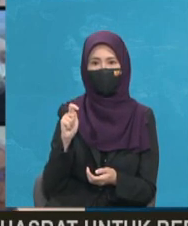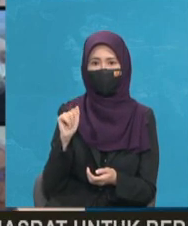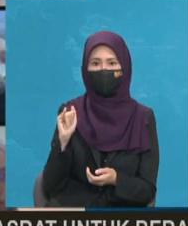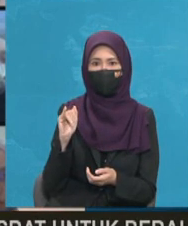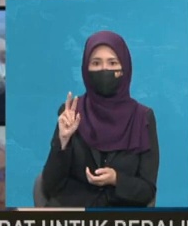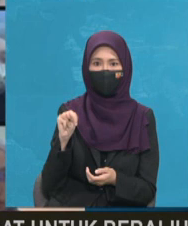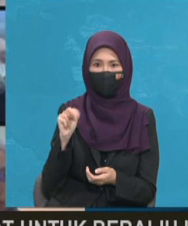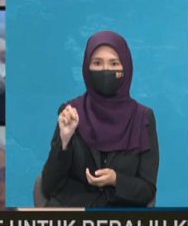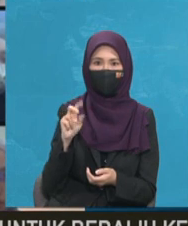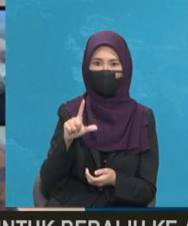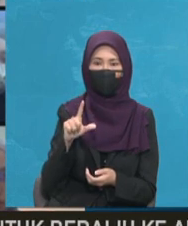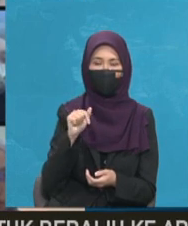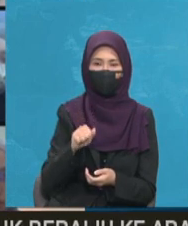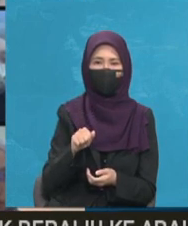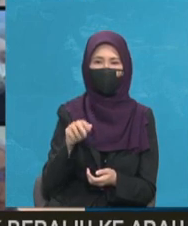at movie.co.id